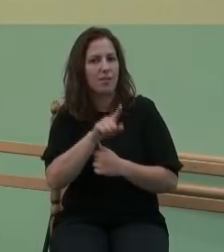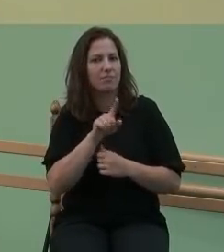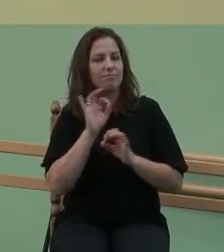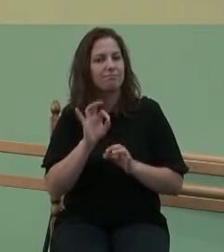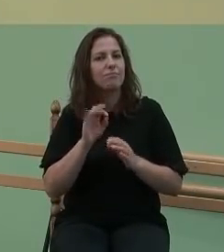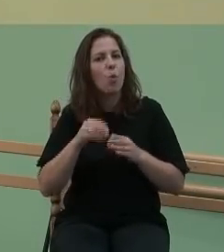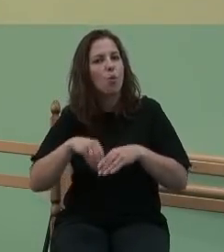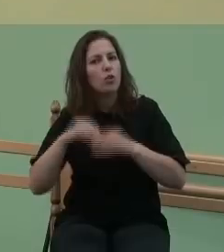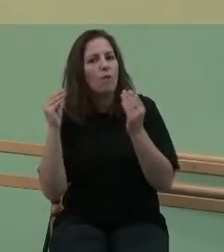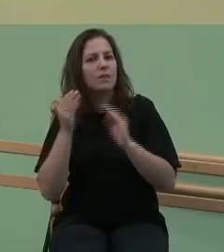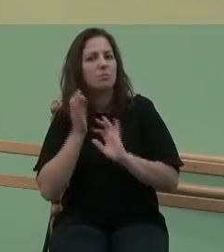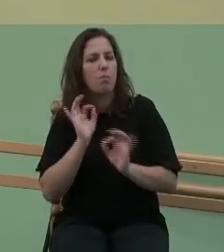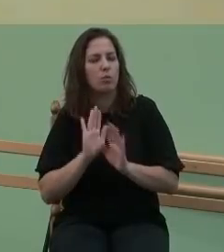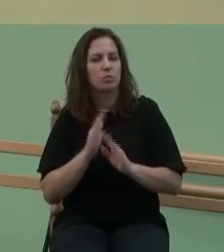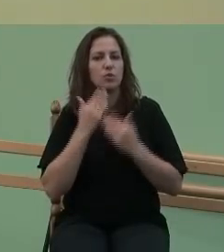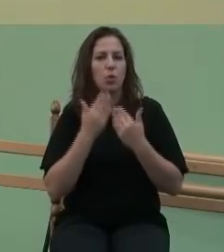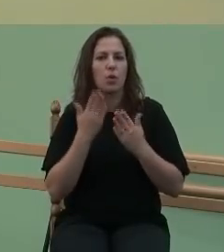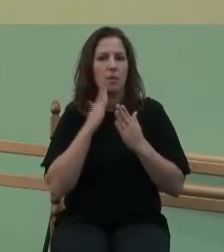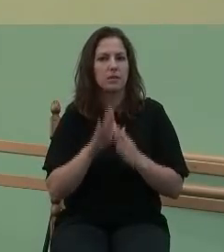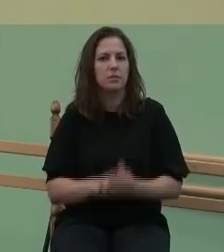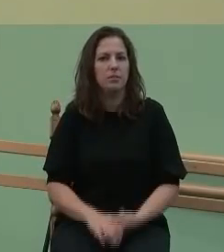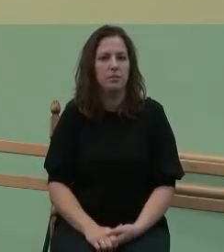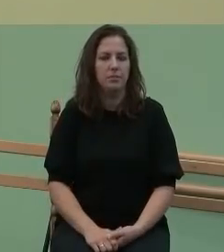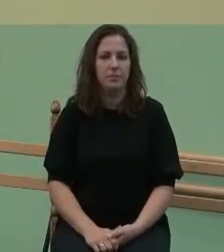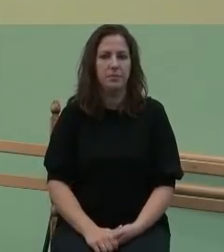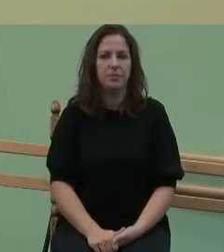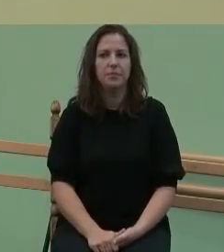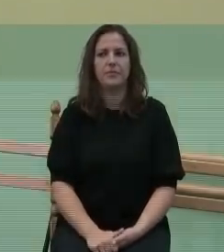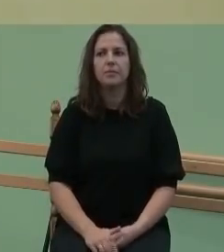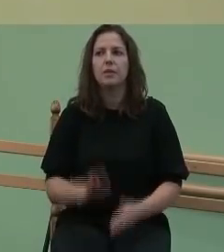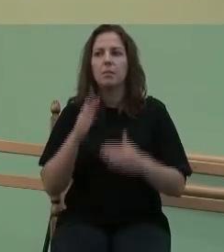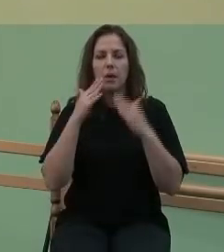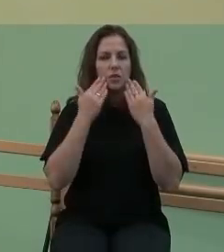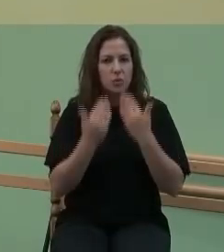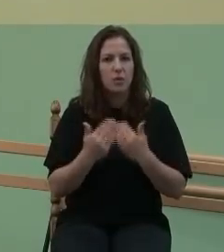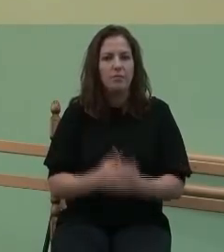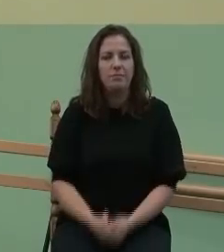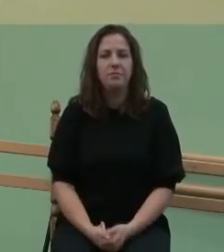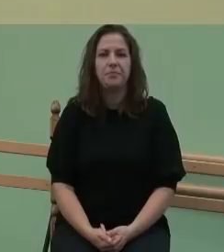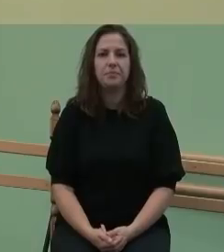sposób ukształtowanego. Dziękuję Państwu. Bardzo dziękuję Pani Profesor.